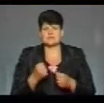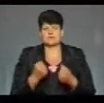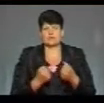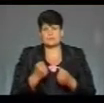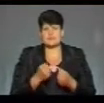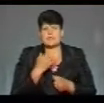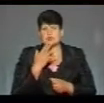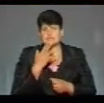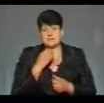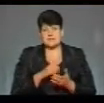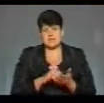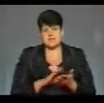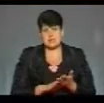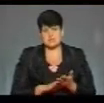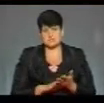іноземній реєстрації.